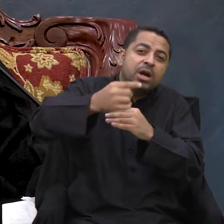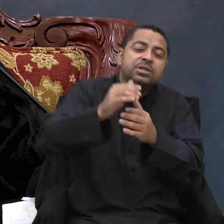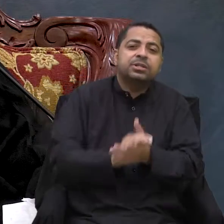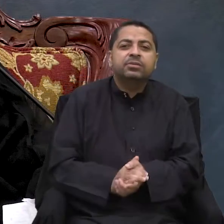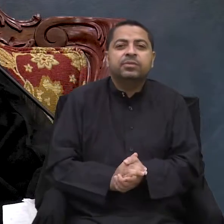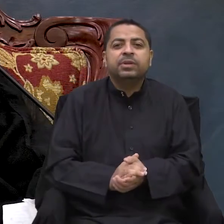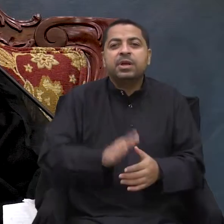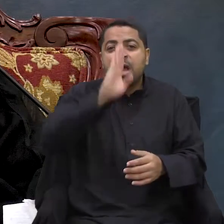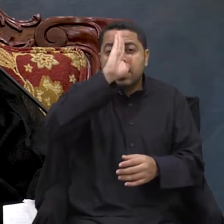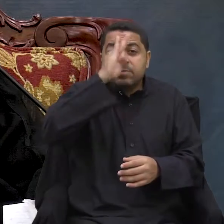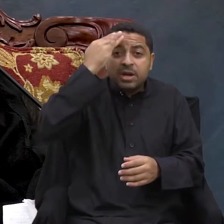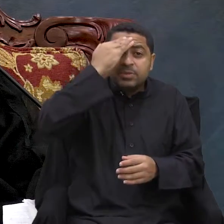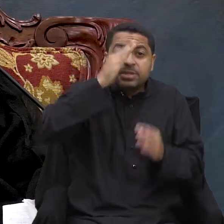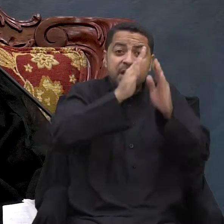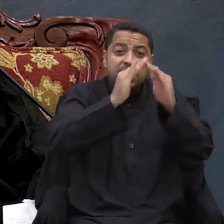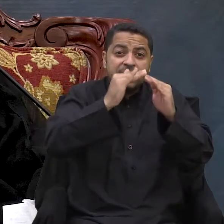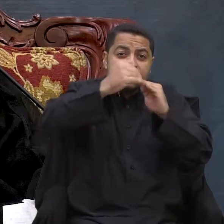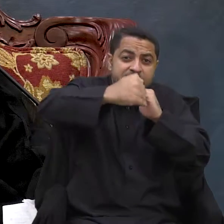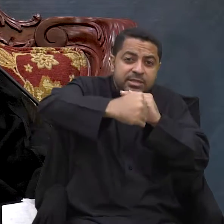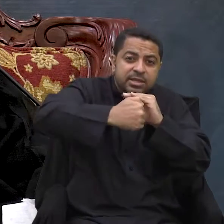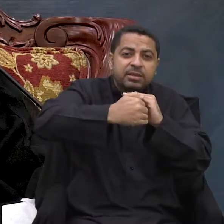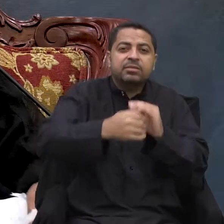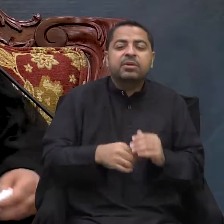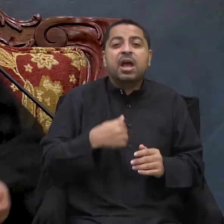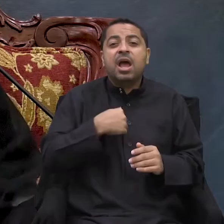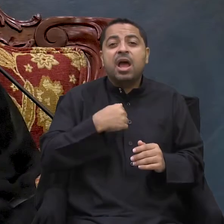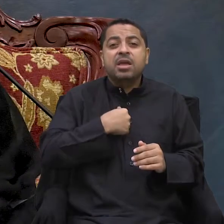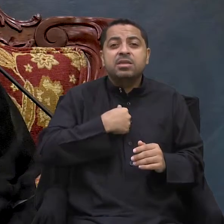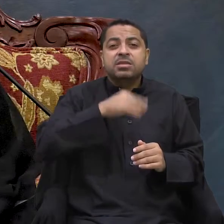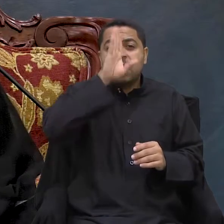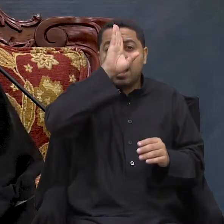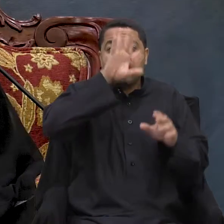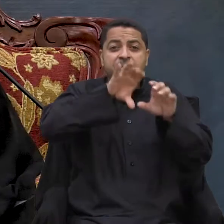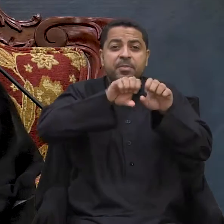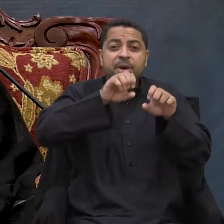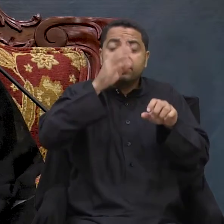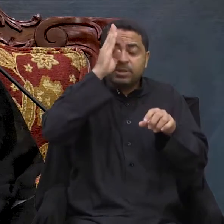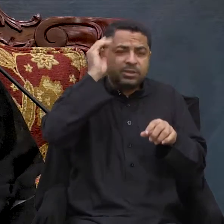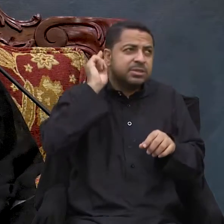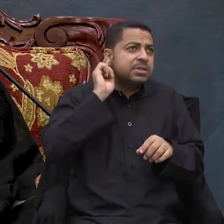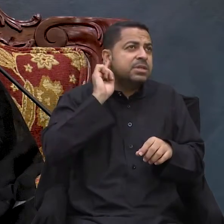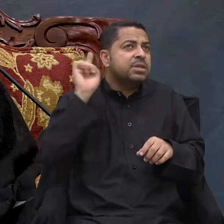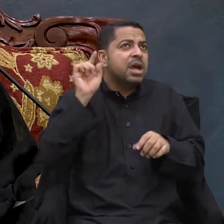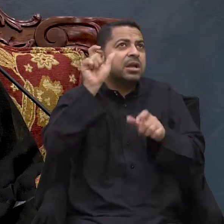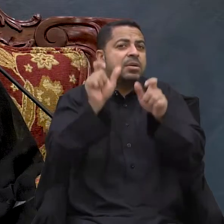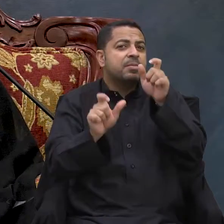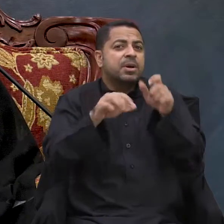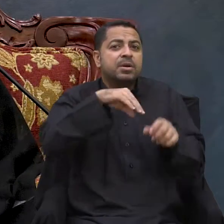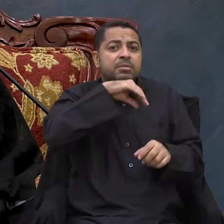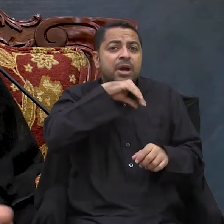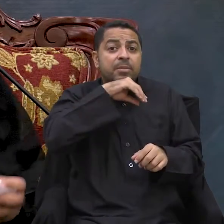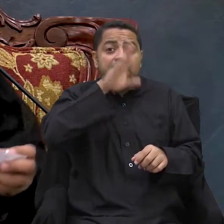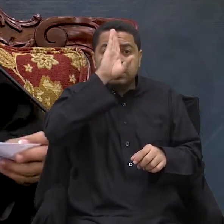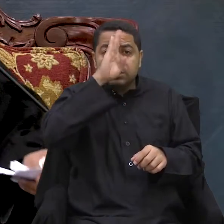السجاد في داخل الخيمة يقول: أما أنا لما سمعت شعر والدي